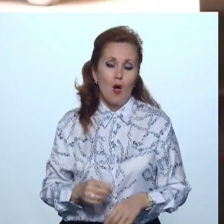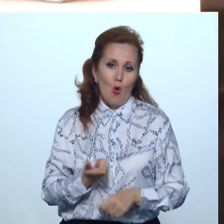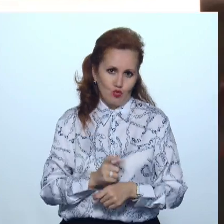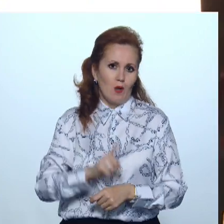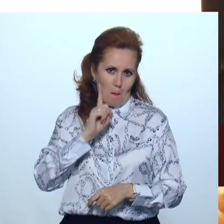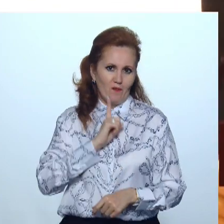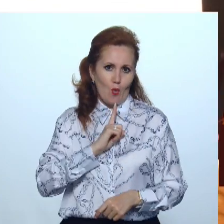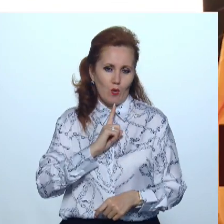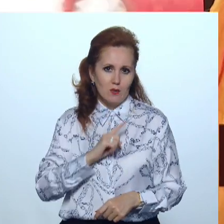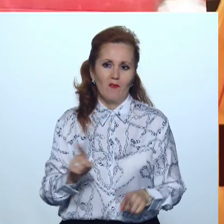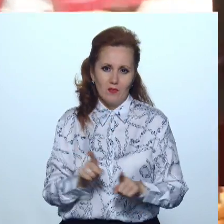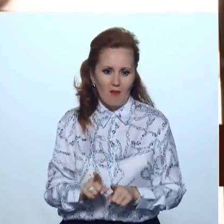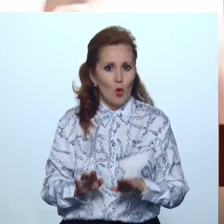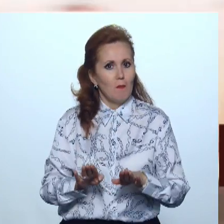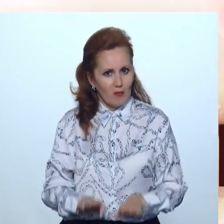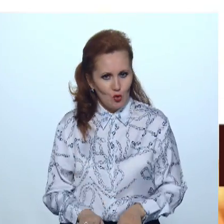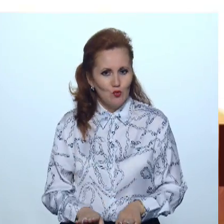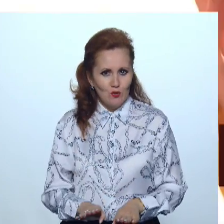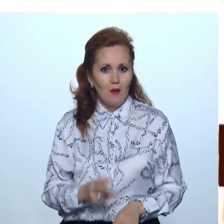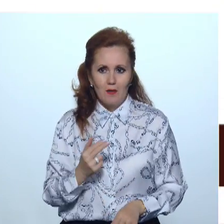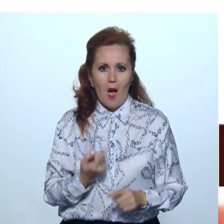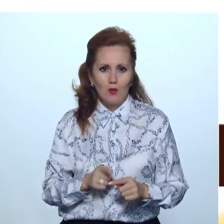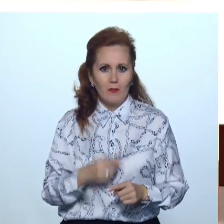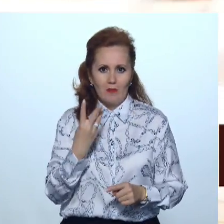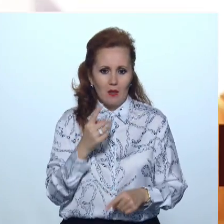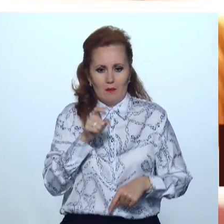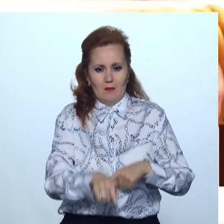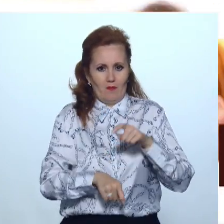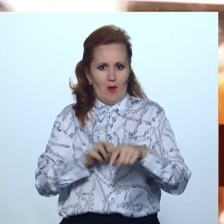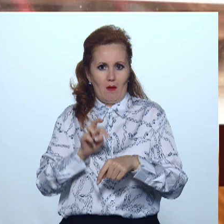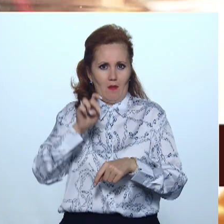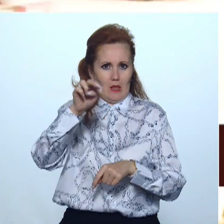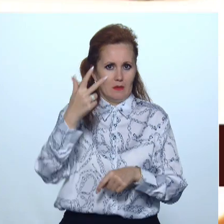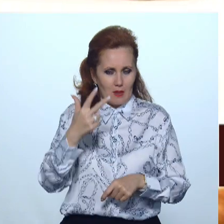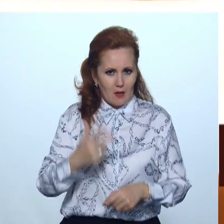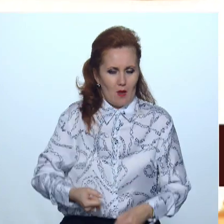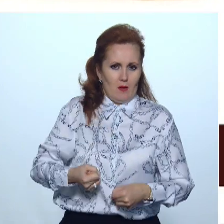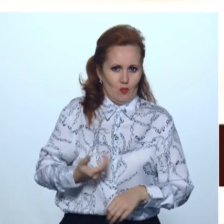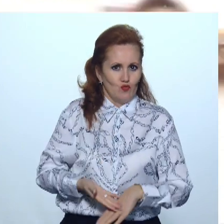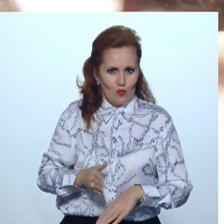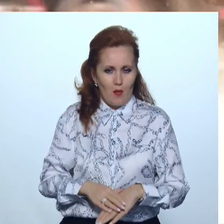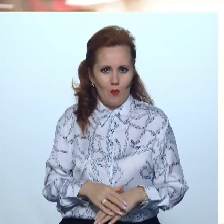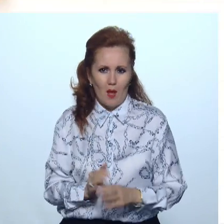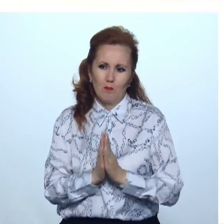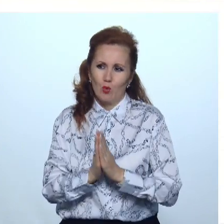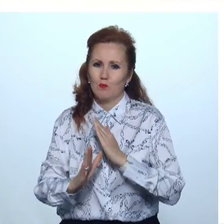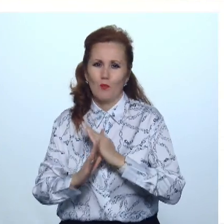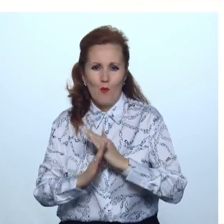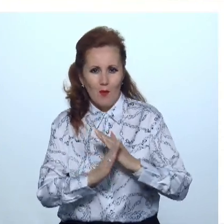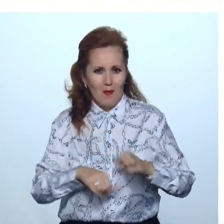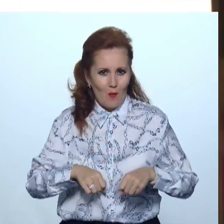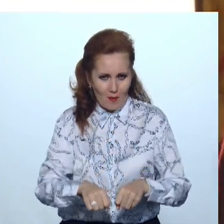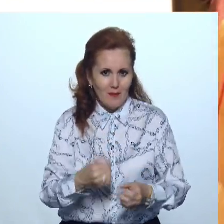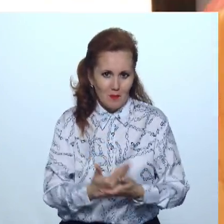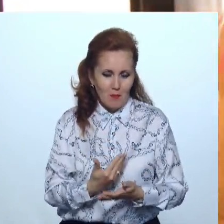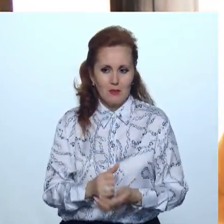комфортно. То, что все равно пониже? Пониже, да. Это не 3 лестницы, которые ты тащишь на себе, поднимаешь и просишь помощи.